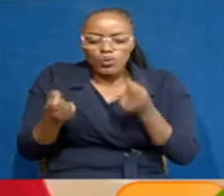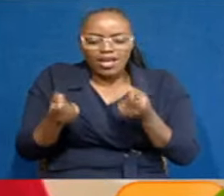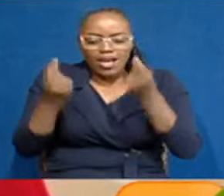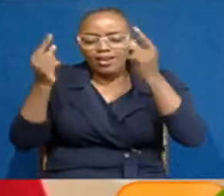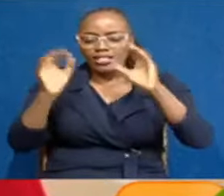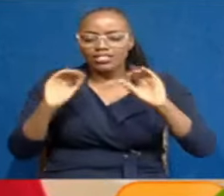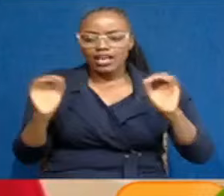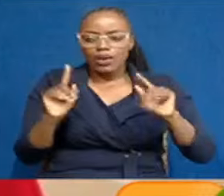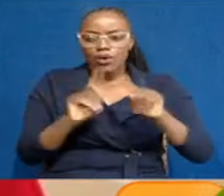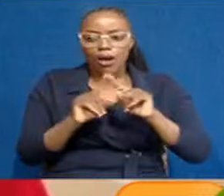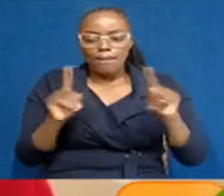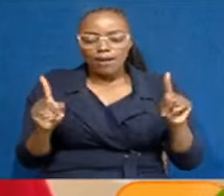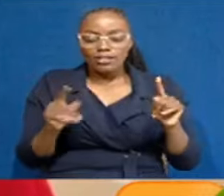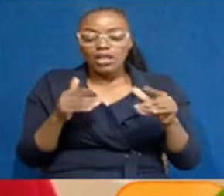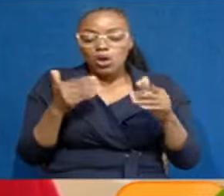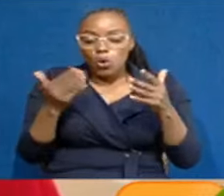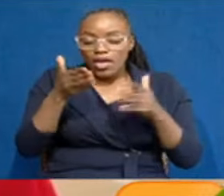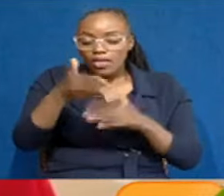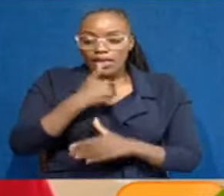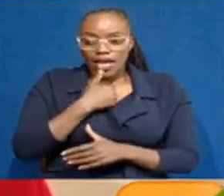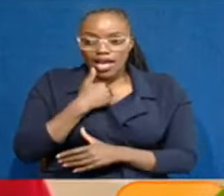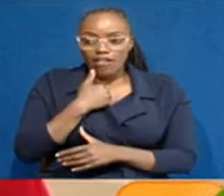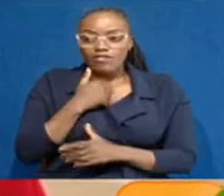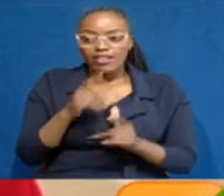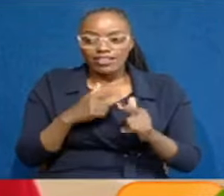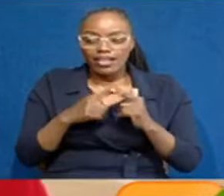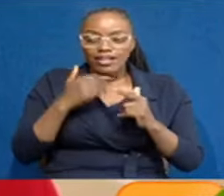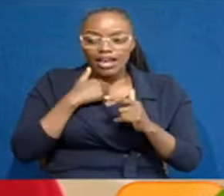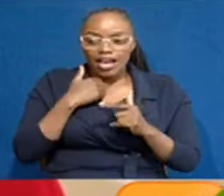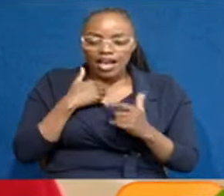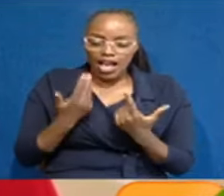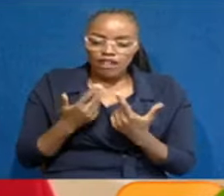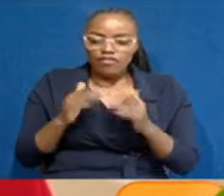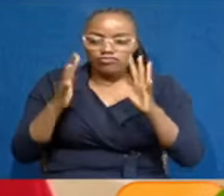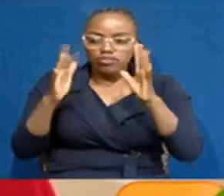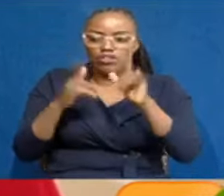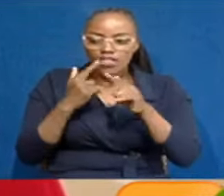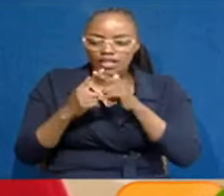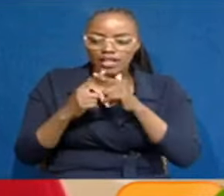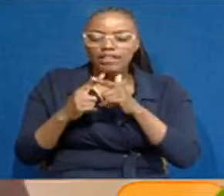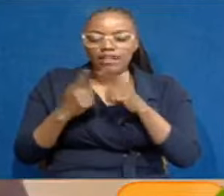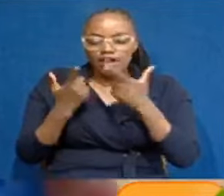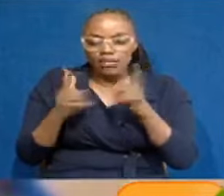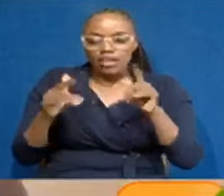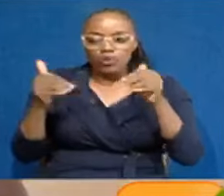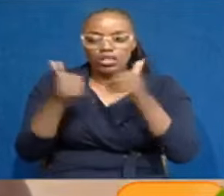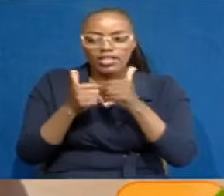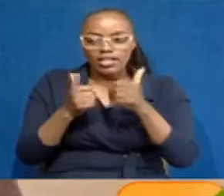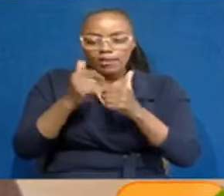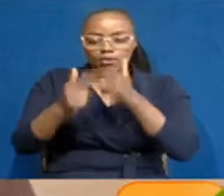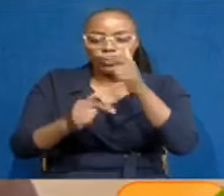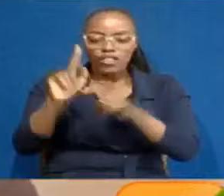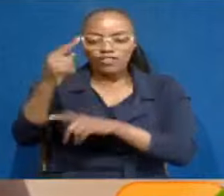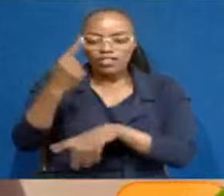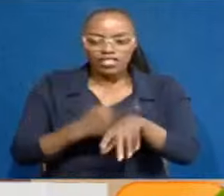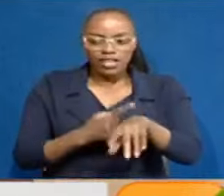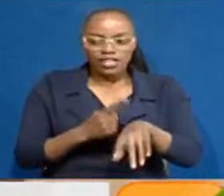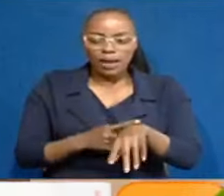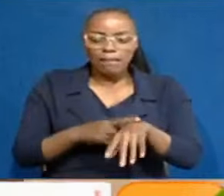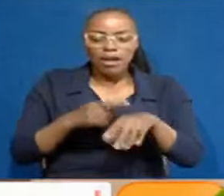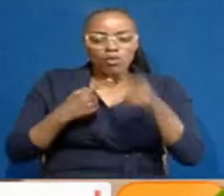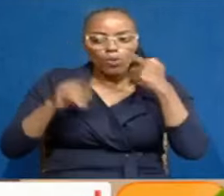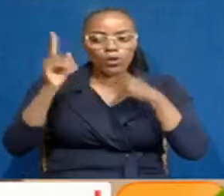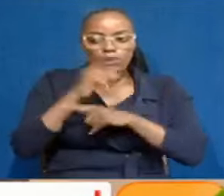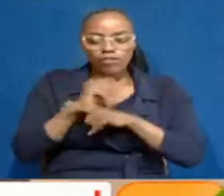lakini walioko pembezoni mwa jukwaa wameweza kunipigia fujo na kuweza kubadilisha mchezo. Raundi ya kwanza alichukua,